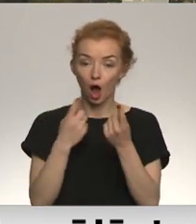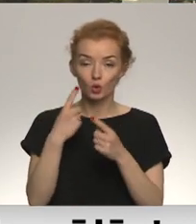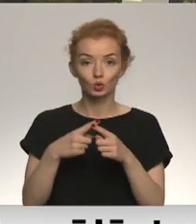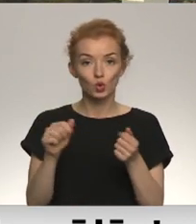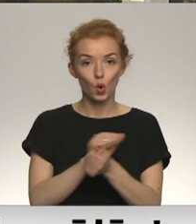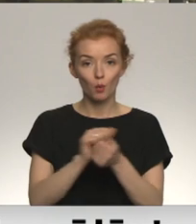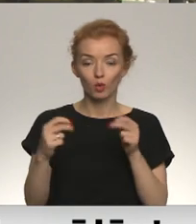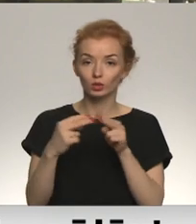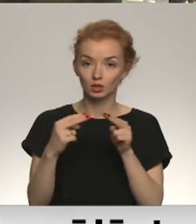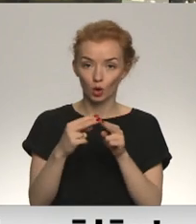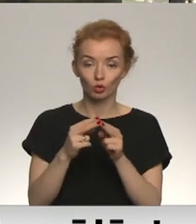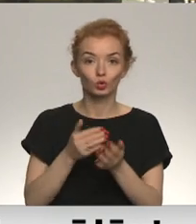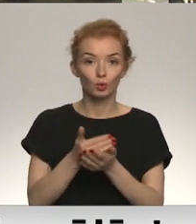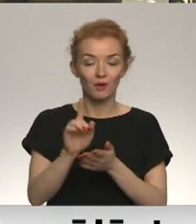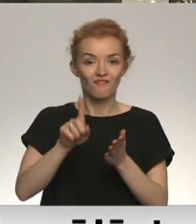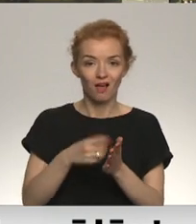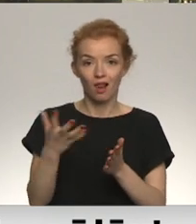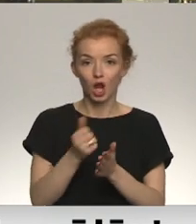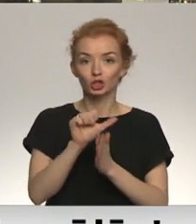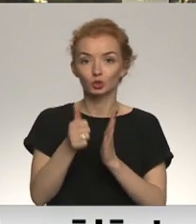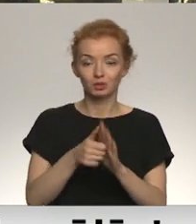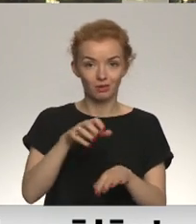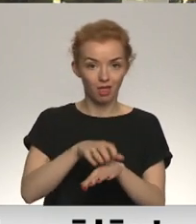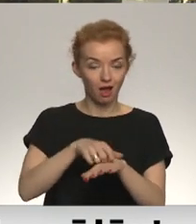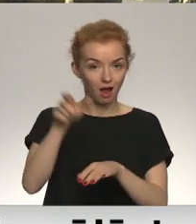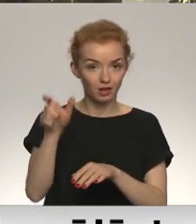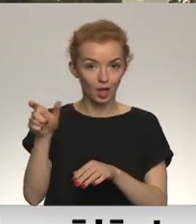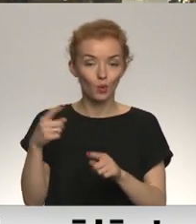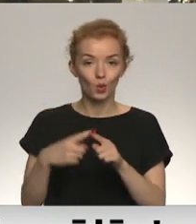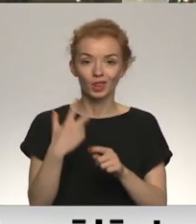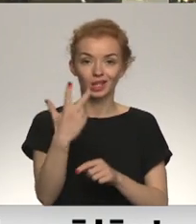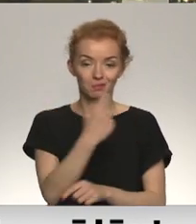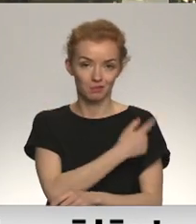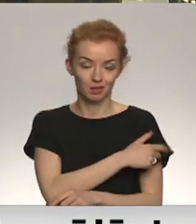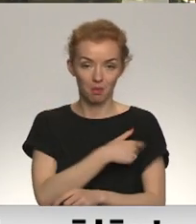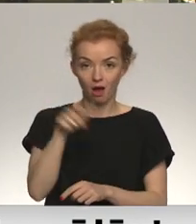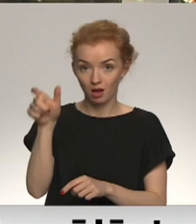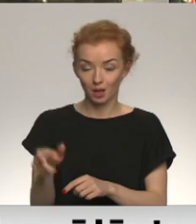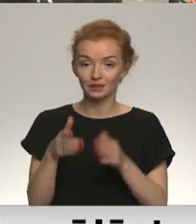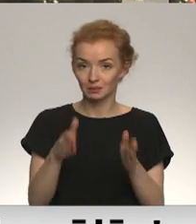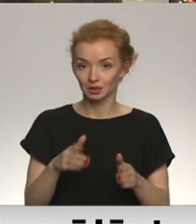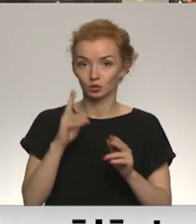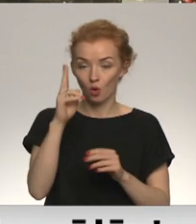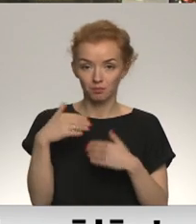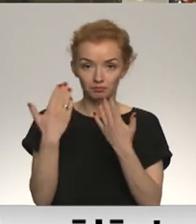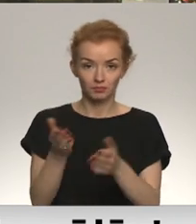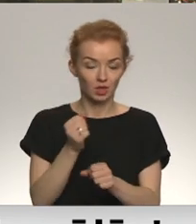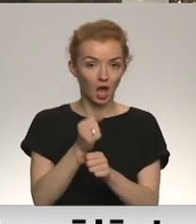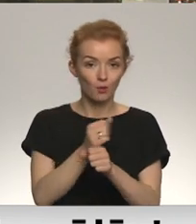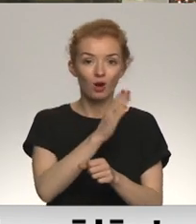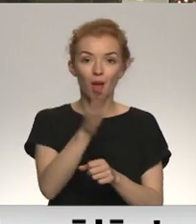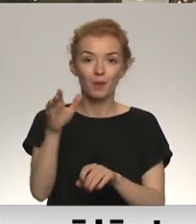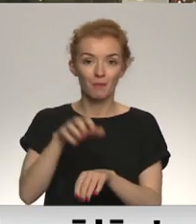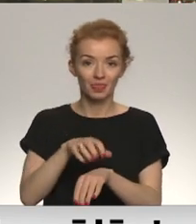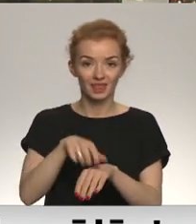dokumentu saskaņošana turpinās ar 16 ārstiem un 3 māsām. Slimnīca sola piedāvāt darbu ikvienam mediķim,